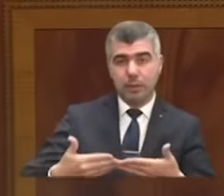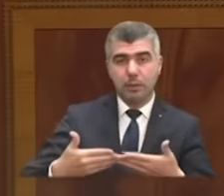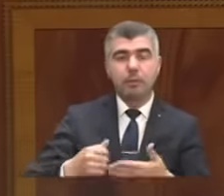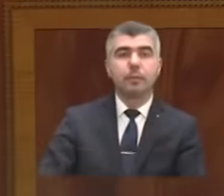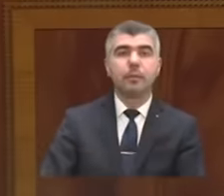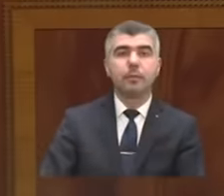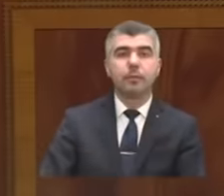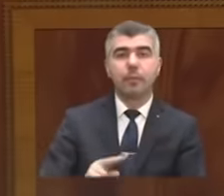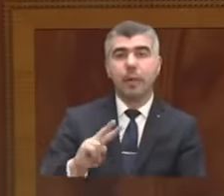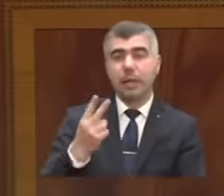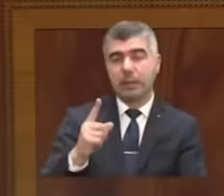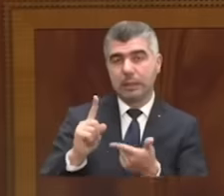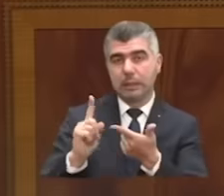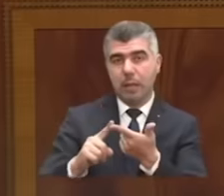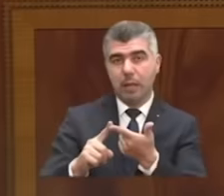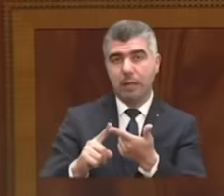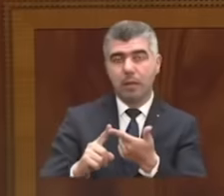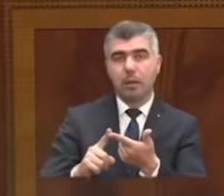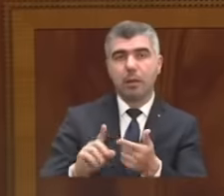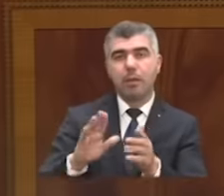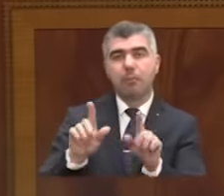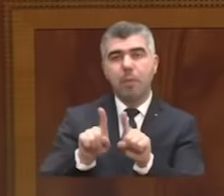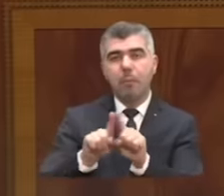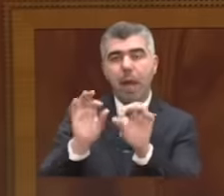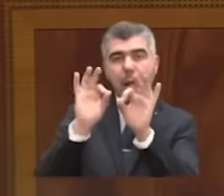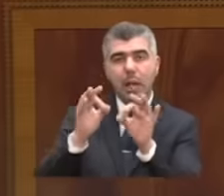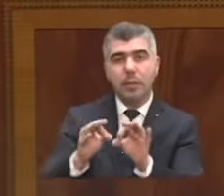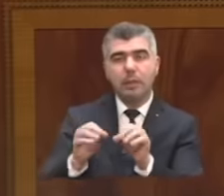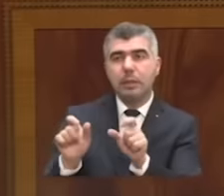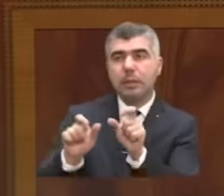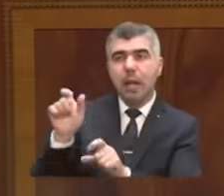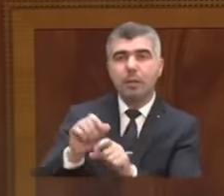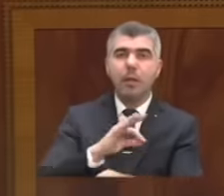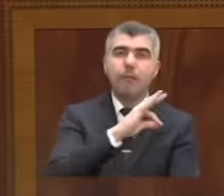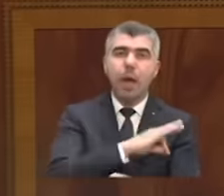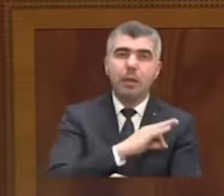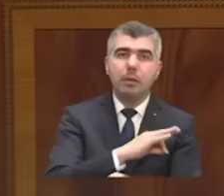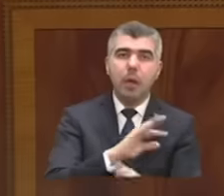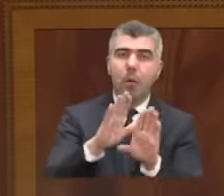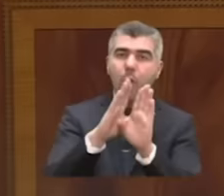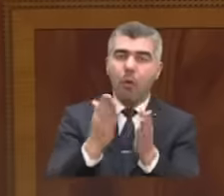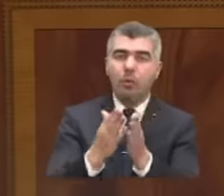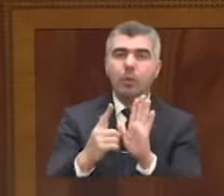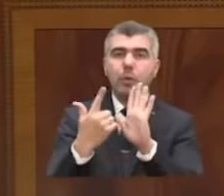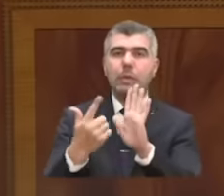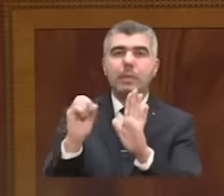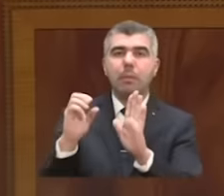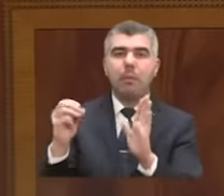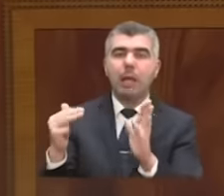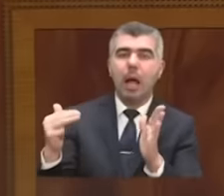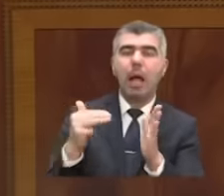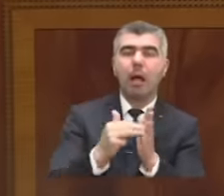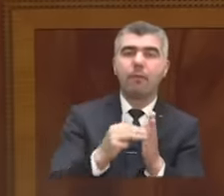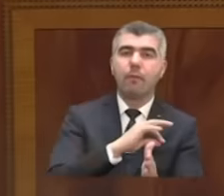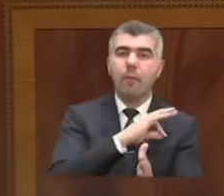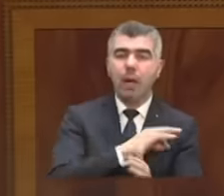فترة العطلة البينية الثانية، وقد بلغ عدد التلاميذ المستفيدين ما